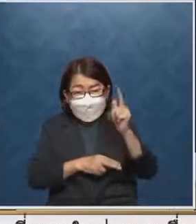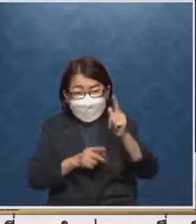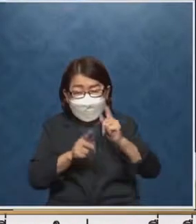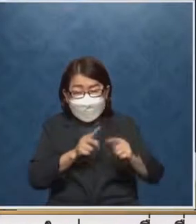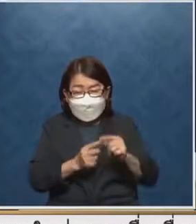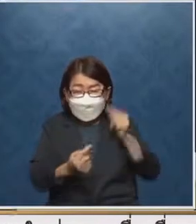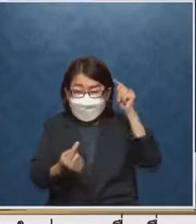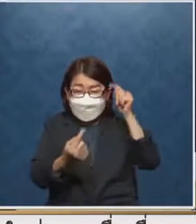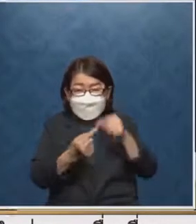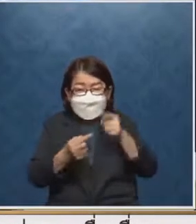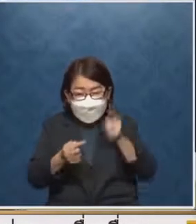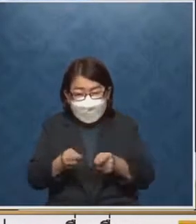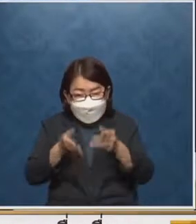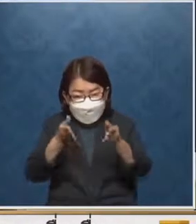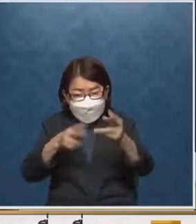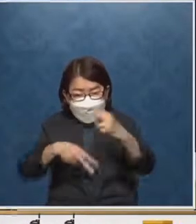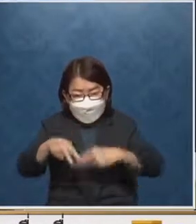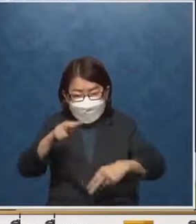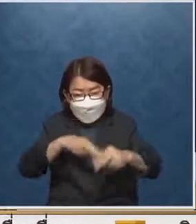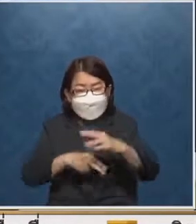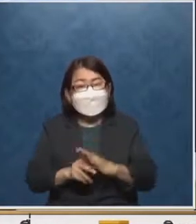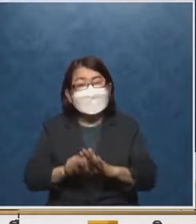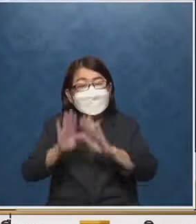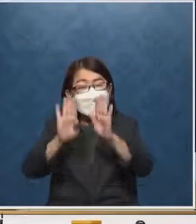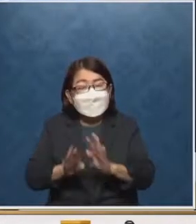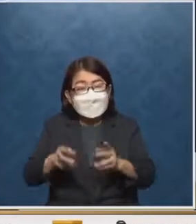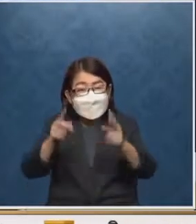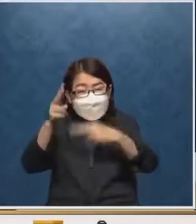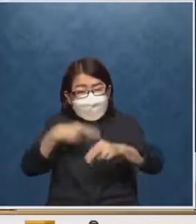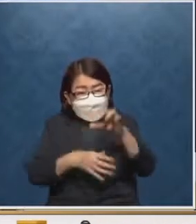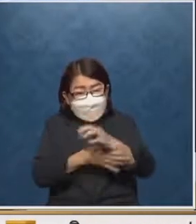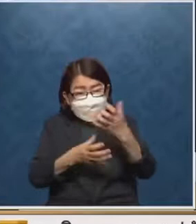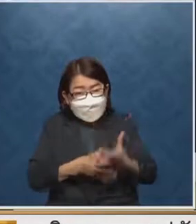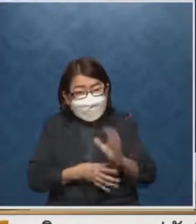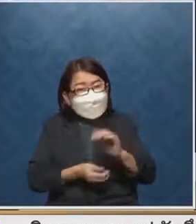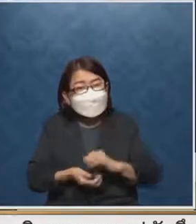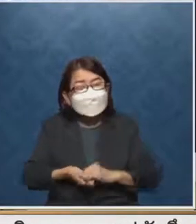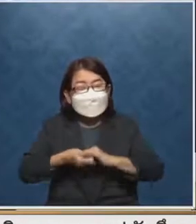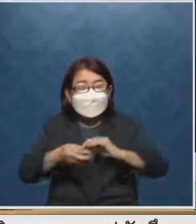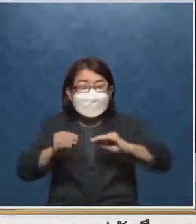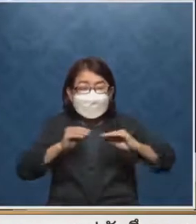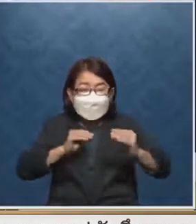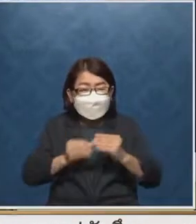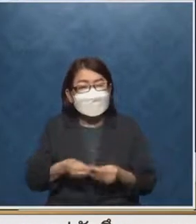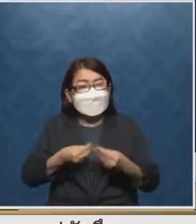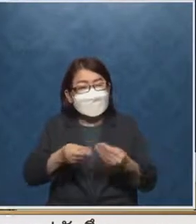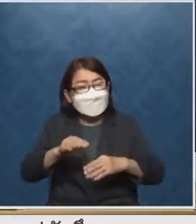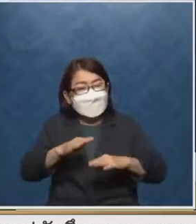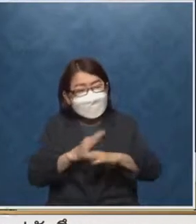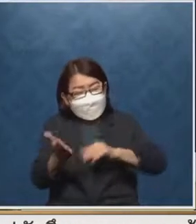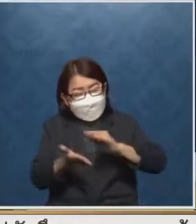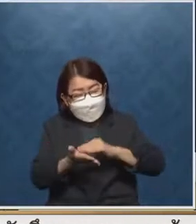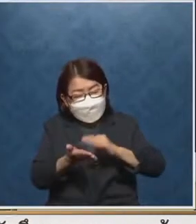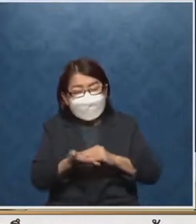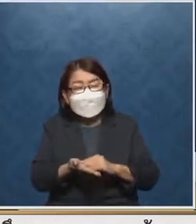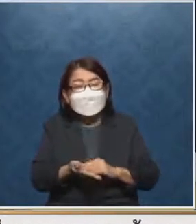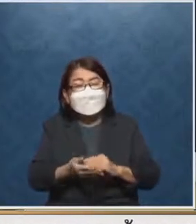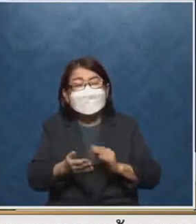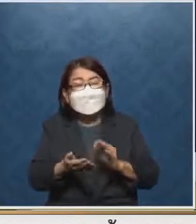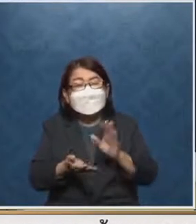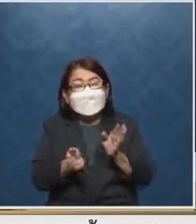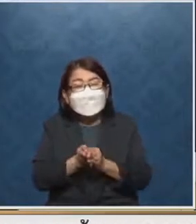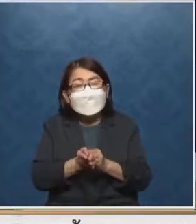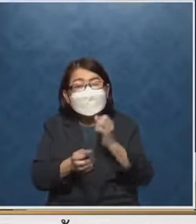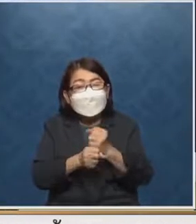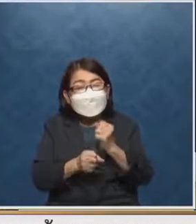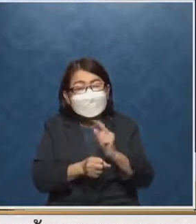การตรวจสอบเป็นแบบกัลยาณมิตรสร้างฐานข้อมูลสร้างนวัตกรรมงานเชิงประเด็นและมี